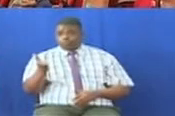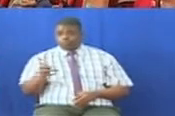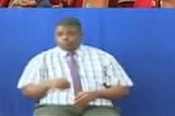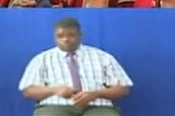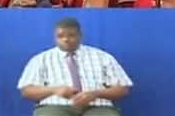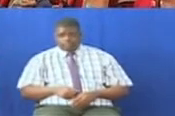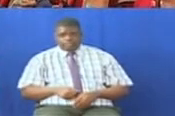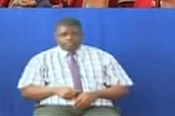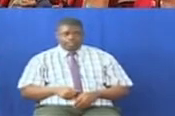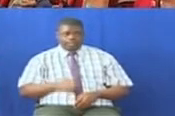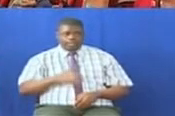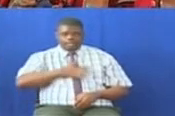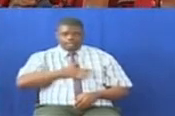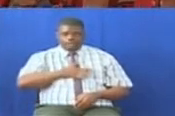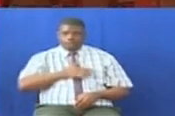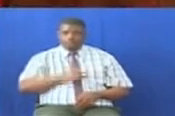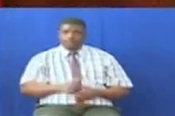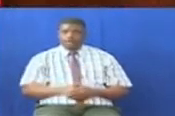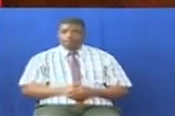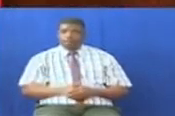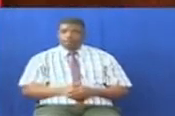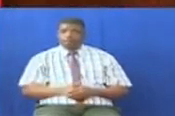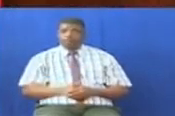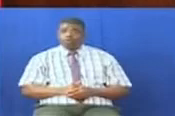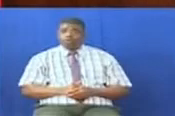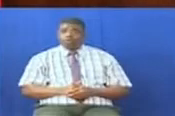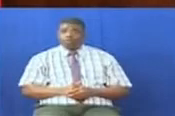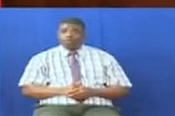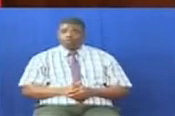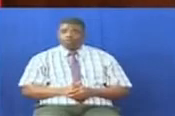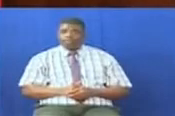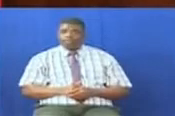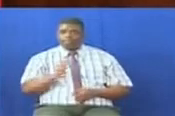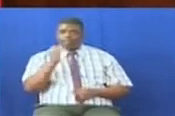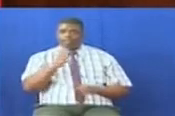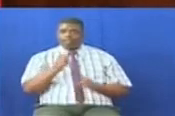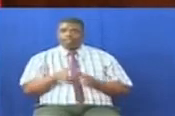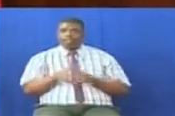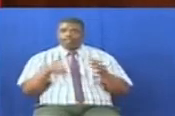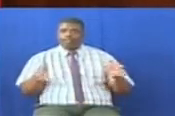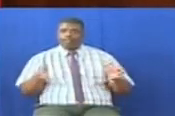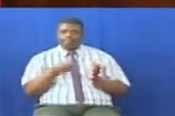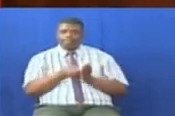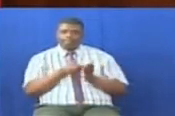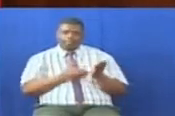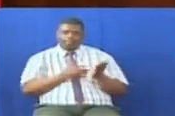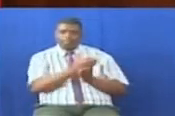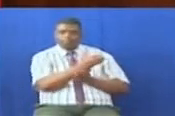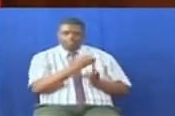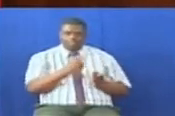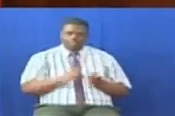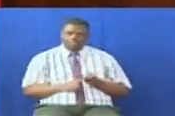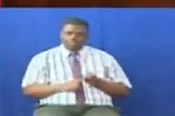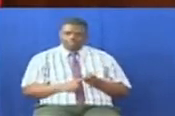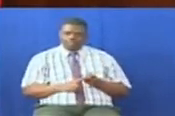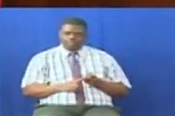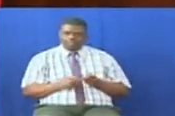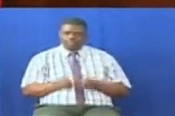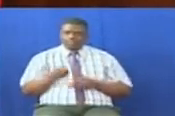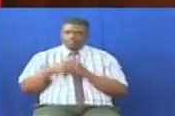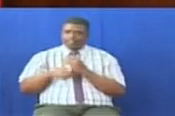sababu wote tunajua kwamba asilimia kubwa ya fedha tunazozipitisha katika bajeti kuu zinaenda kwenye halmashauri